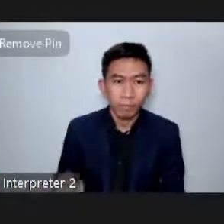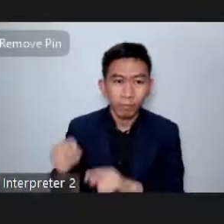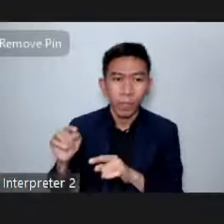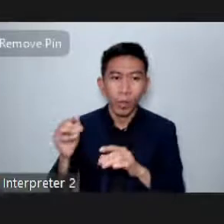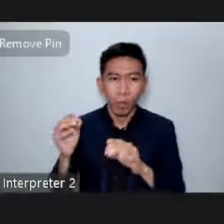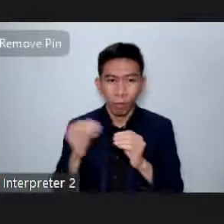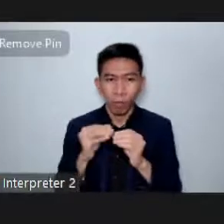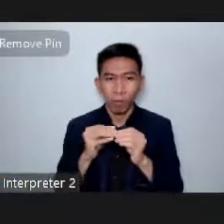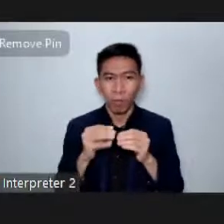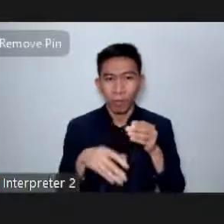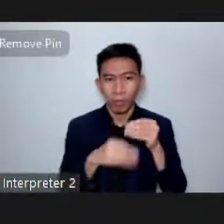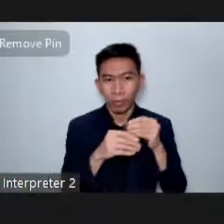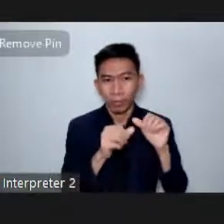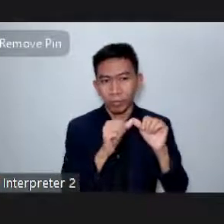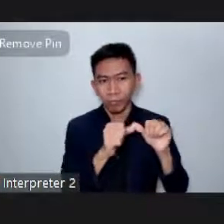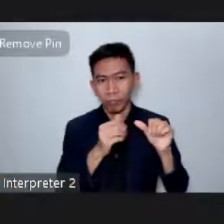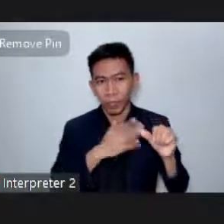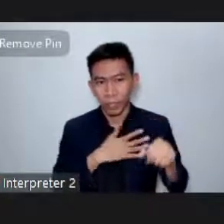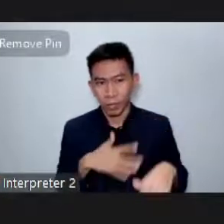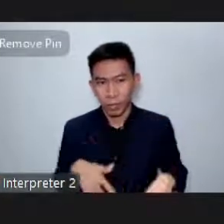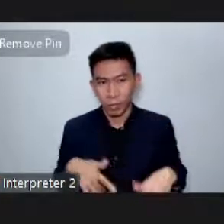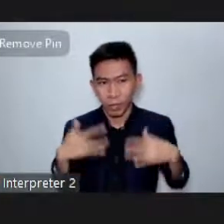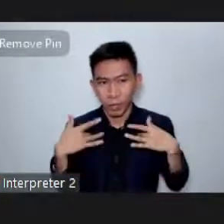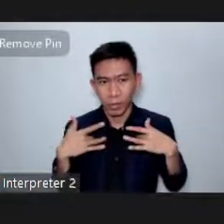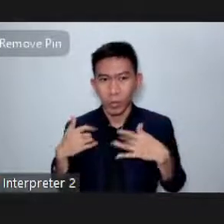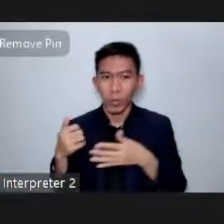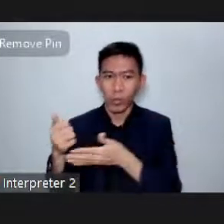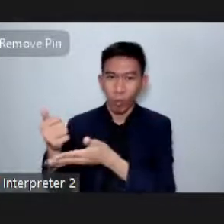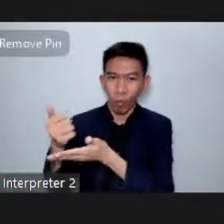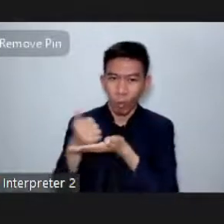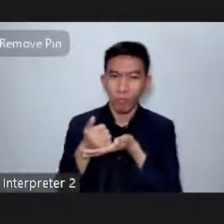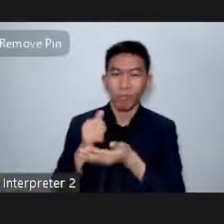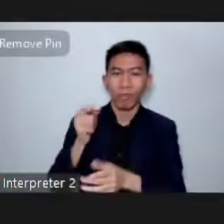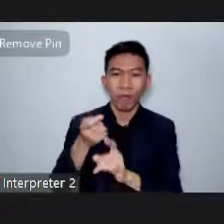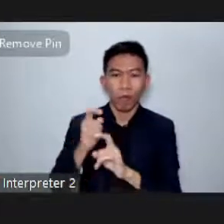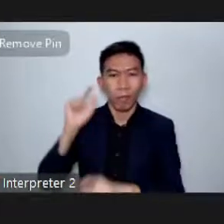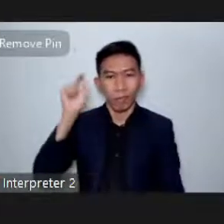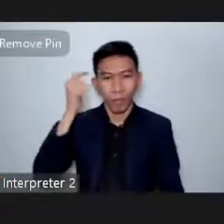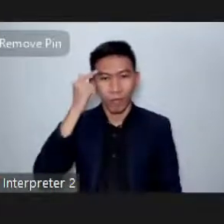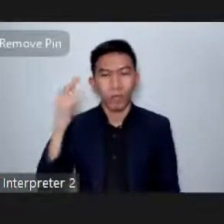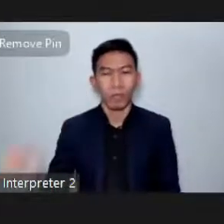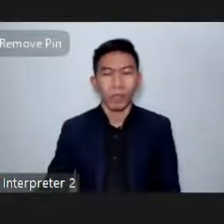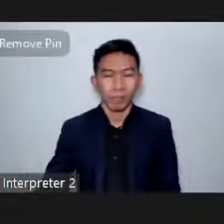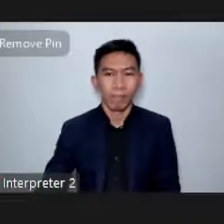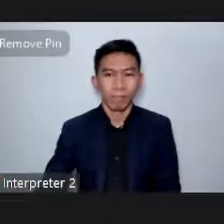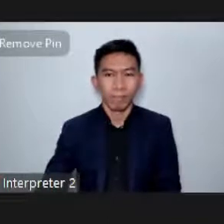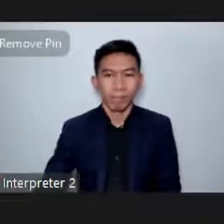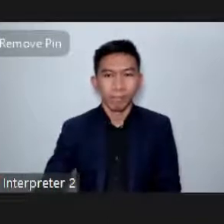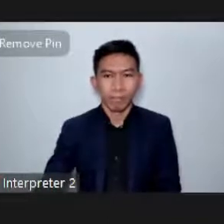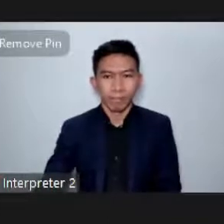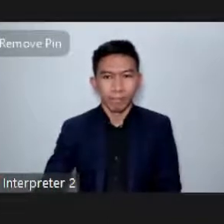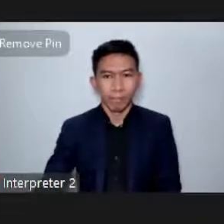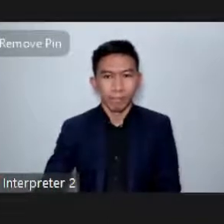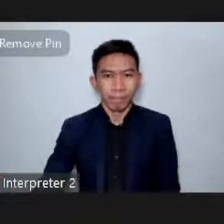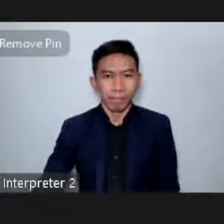sana umababa pa ang ating buhay. Dahil sa tulong ng ating pamahalaan.